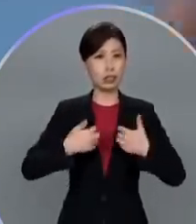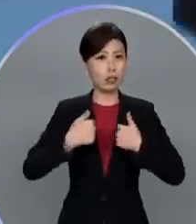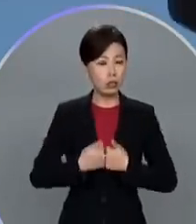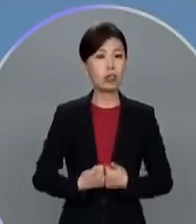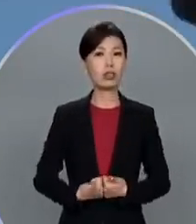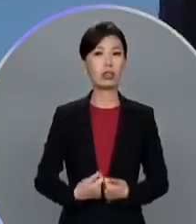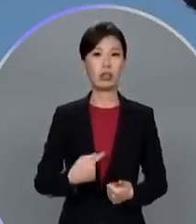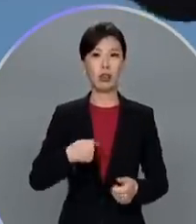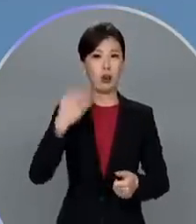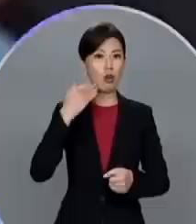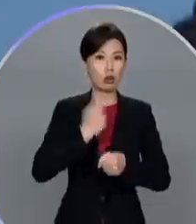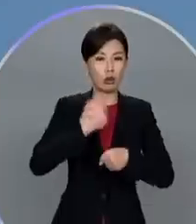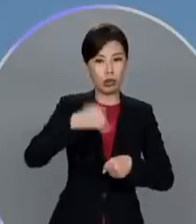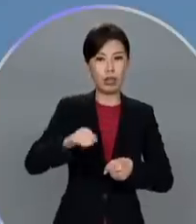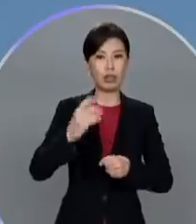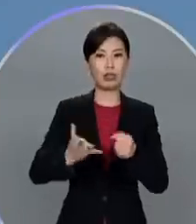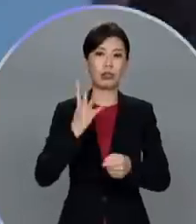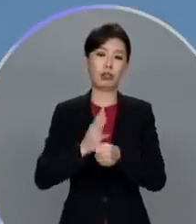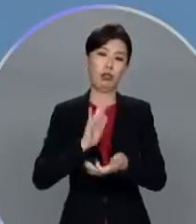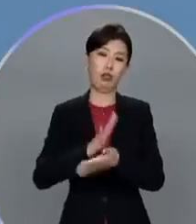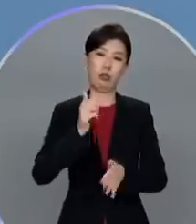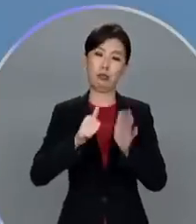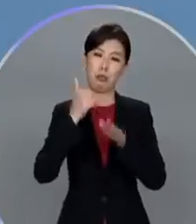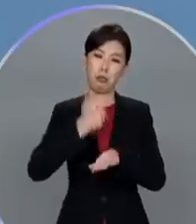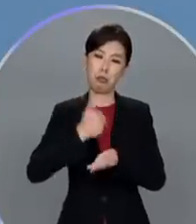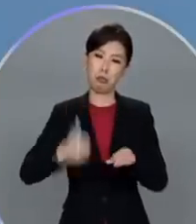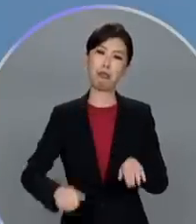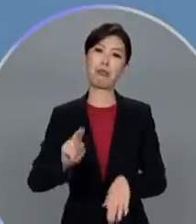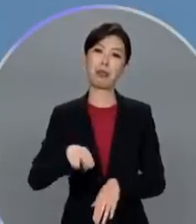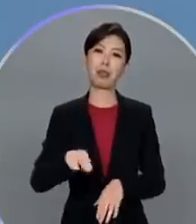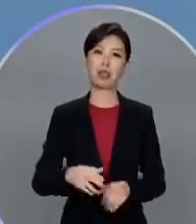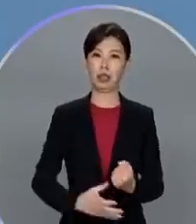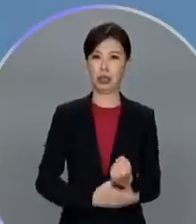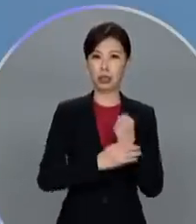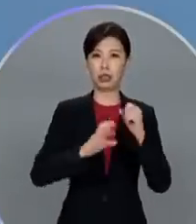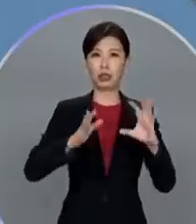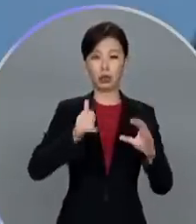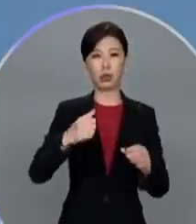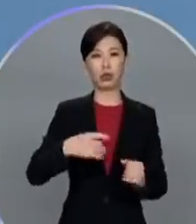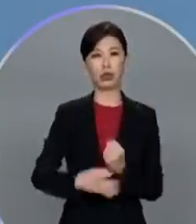我做不好4年后让我滚蛋。支持总统，支持国民党立委，谢谢大家。